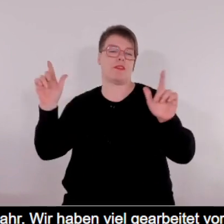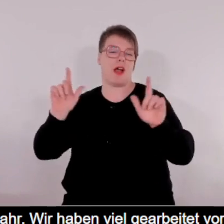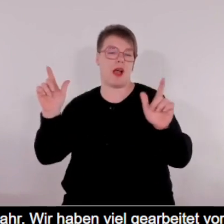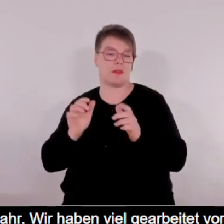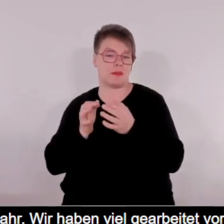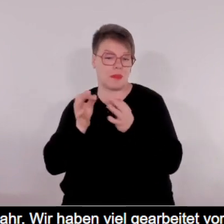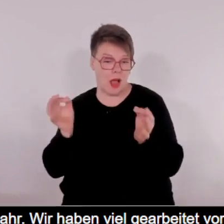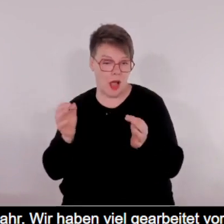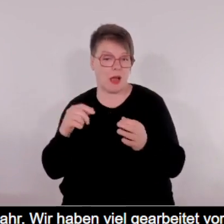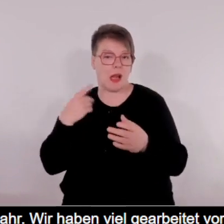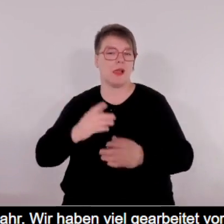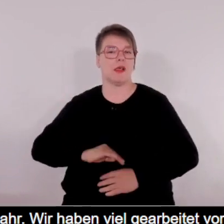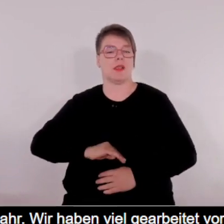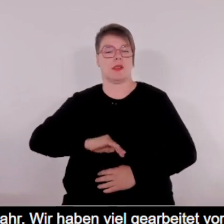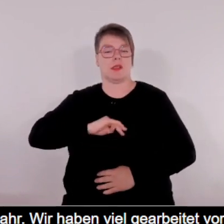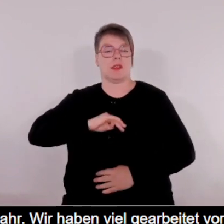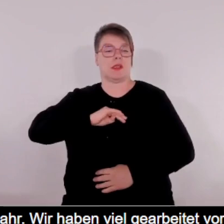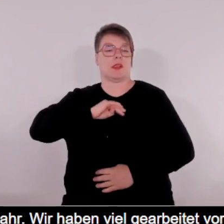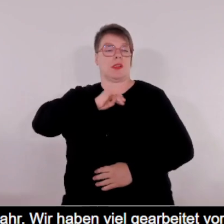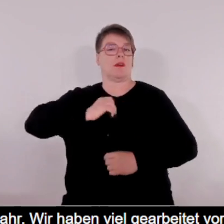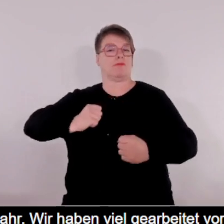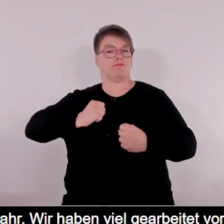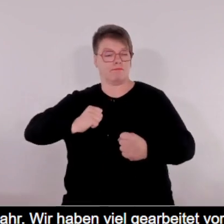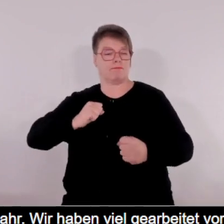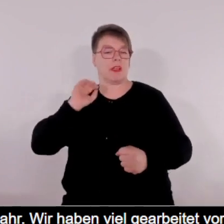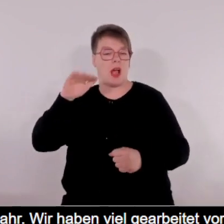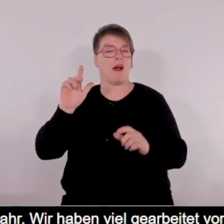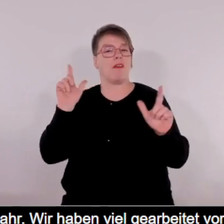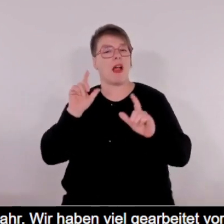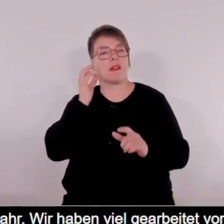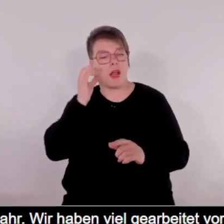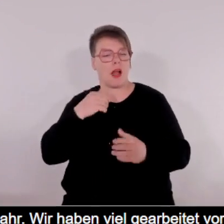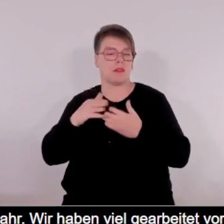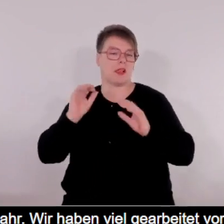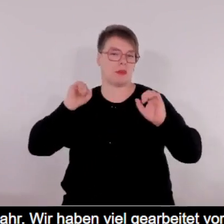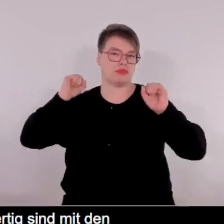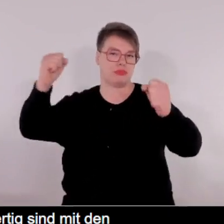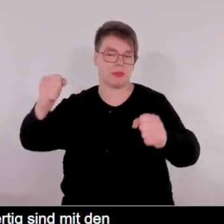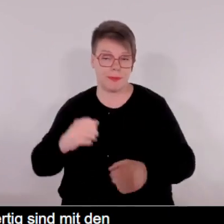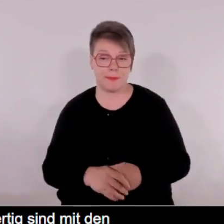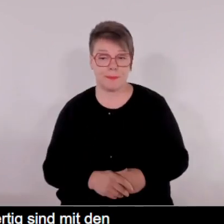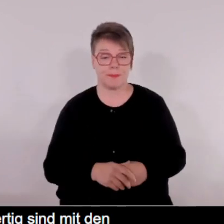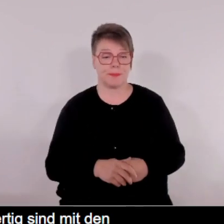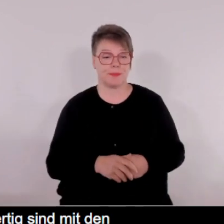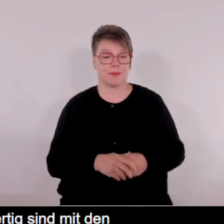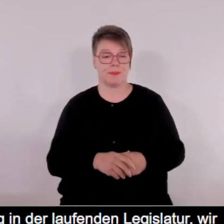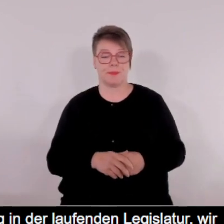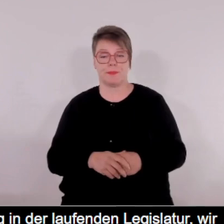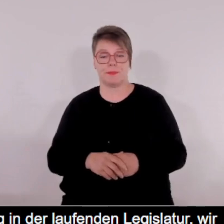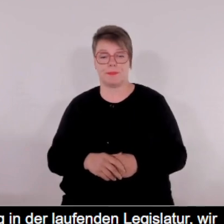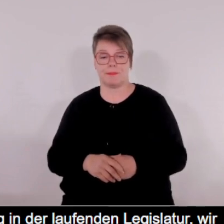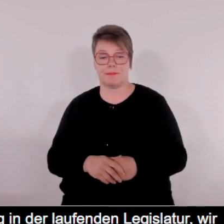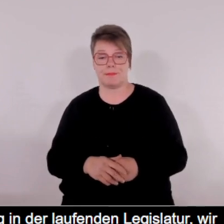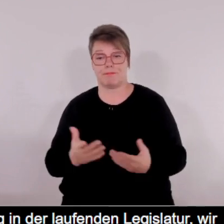Wirtschaftsminister Hubert Aiwanger. Ja, meine sehr geehrten Damen und Herren, von meiner Seite zwei Themen, die in den letzten Tagen für